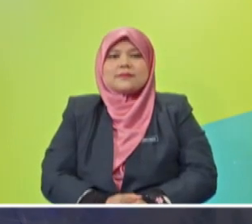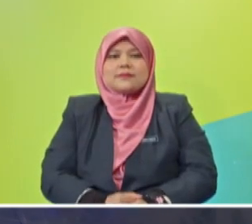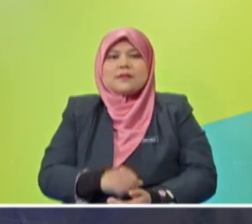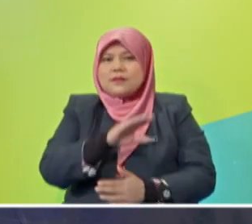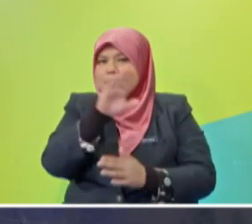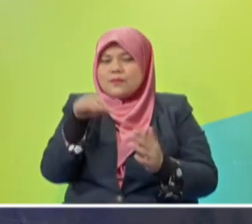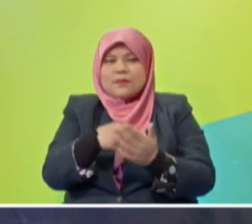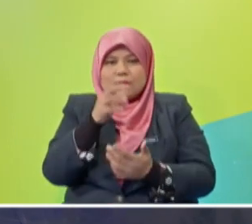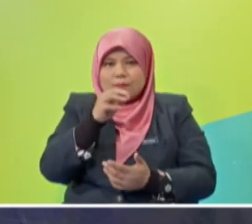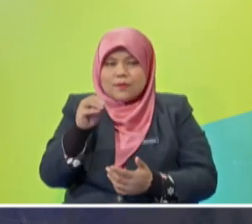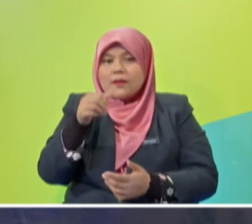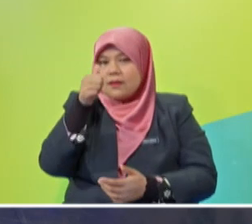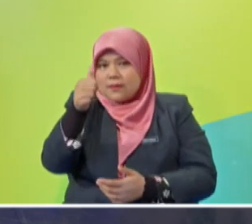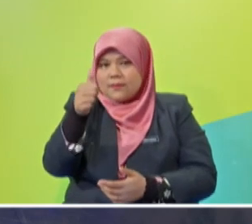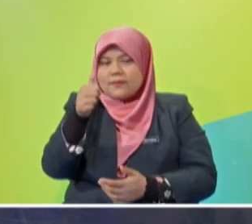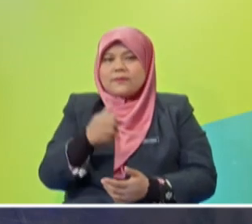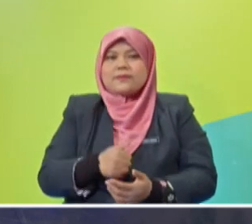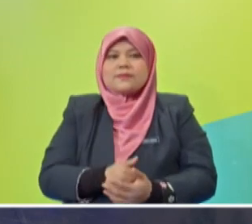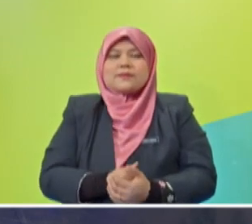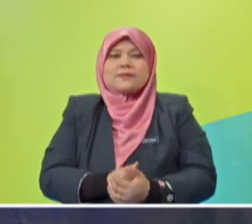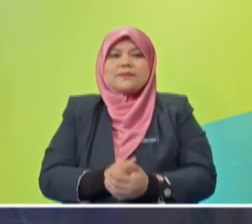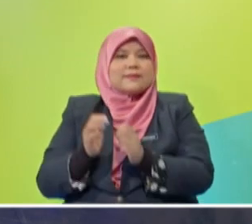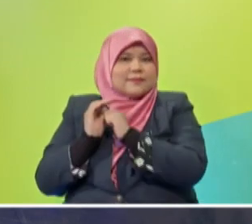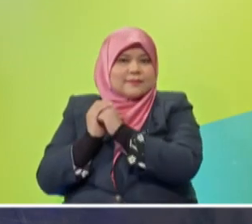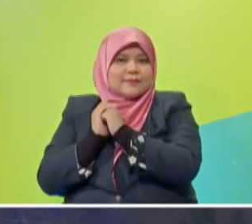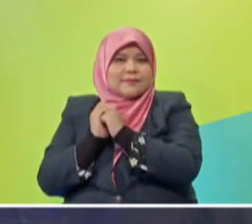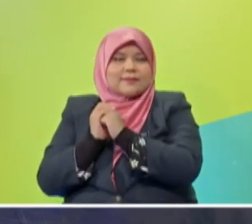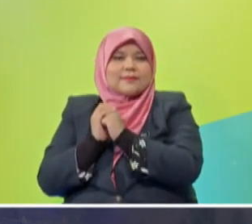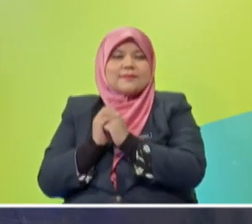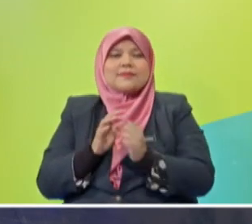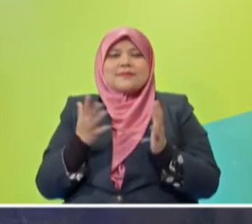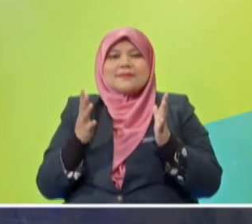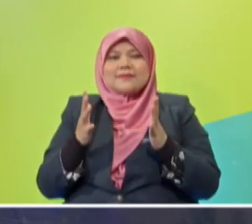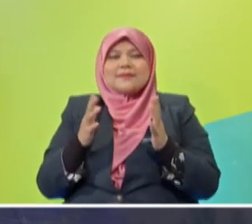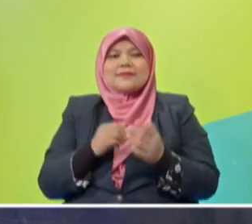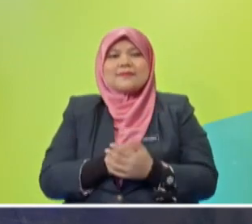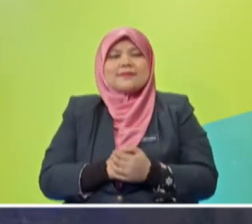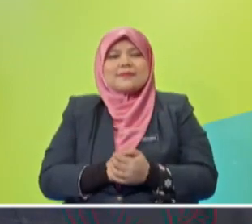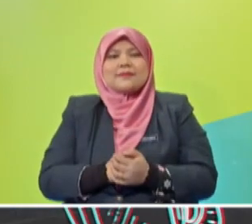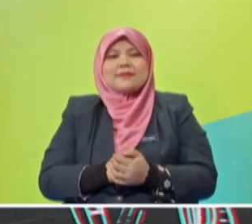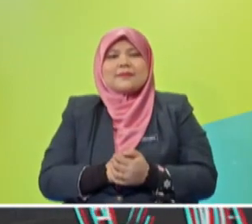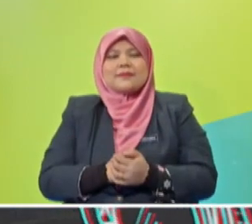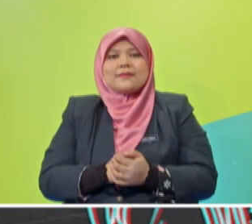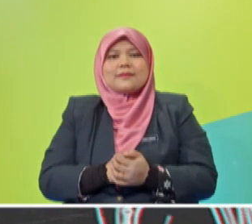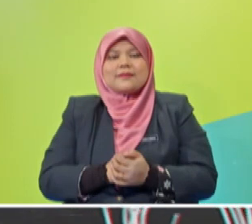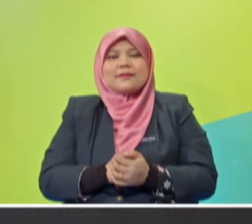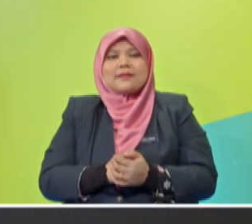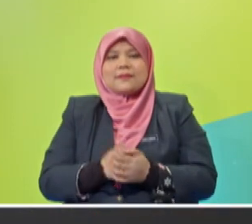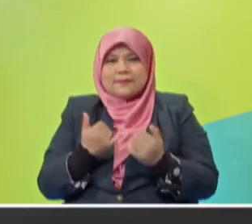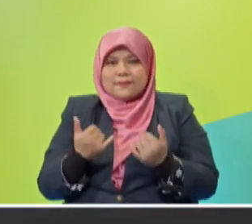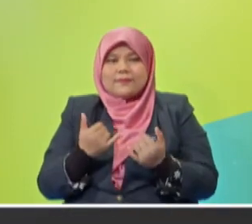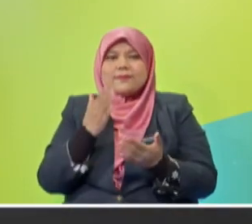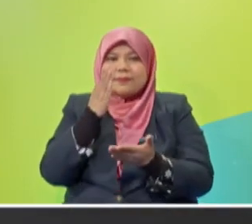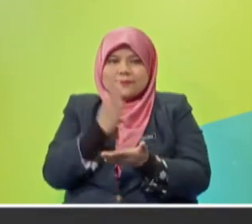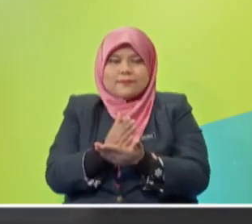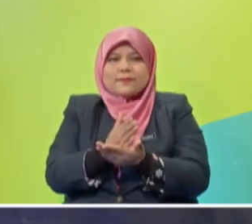memang sangat-sangat cemerlang. Sangat cemerlang. Bagus. Wow, tahniah kami ucapkan. Baik. Apa kata sekarang ni cikgu, kita berhenti berehat seketika boleh? Boleh.